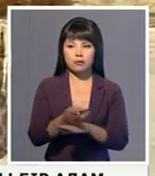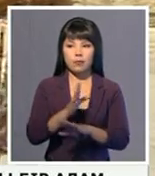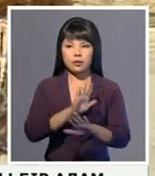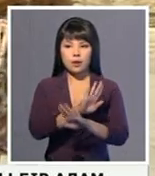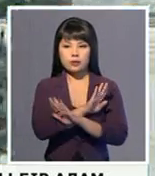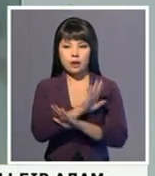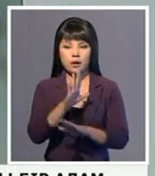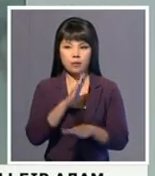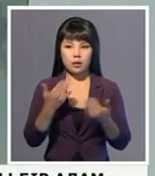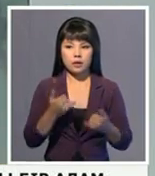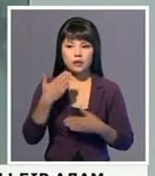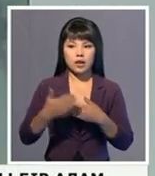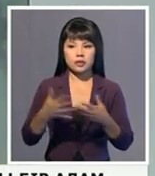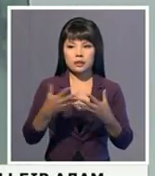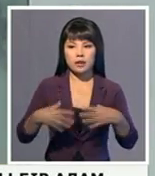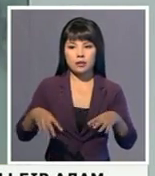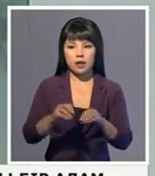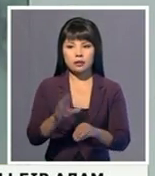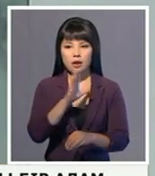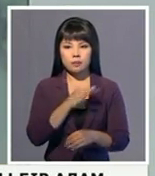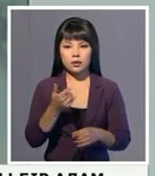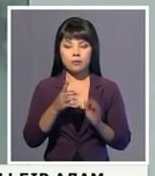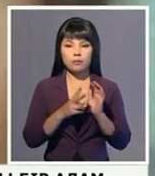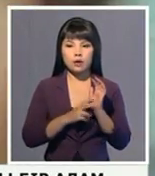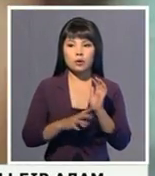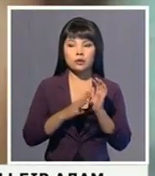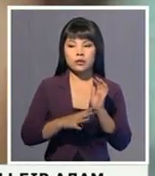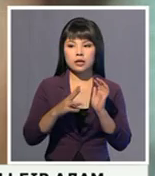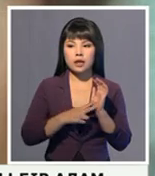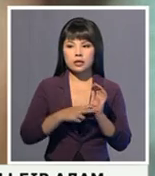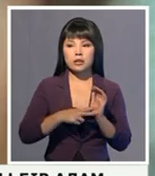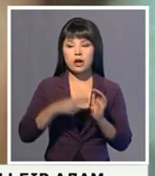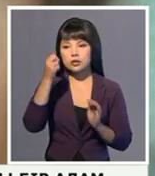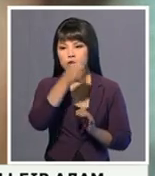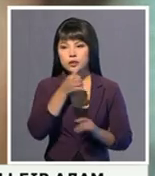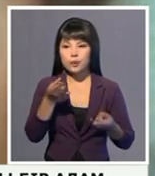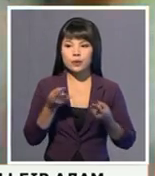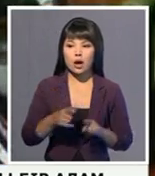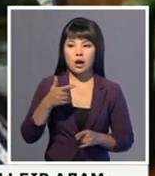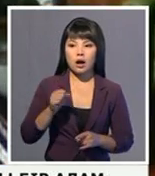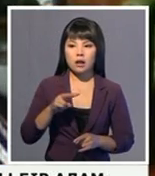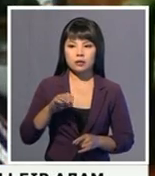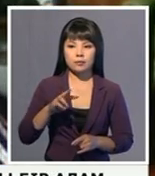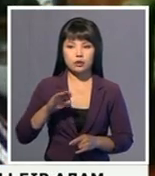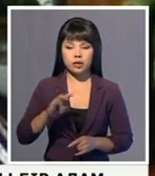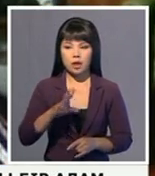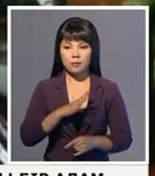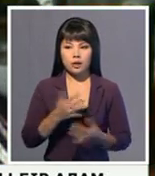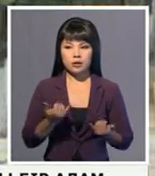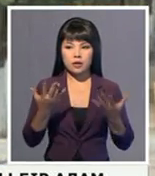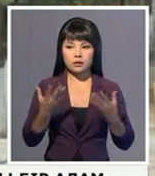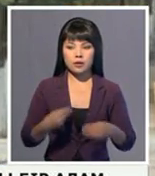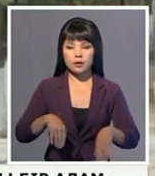өмірден озды. Жақында ғана отбасын құрған, 1987 жылы туылған Ғалымжан Сығаевтың дәм тұзы апат кесірінен ерте